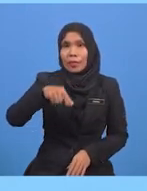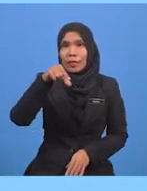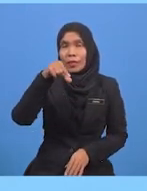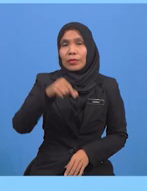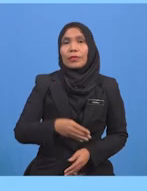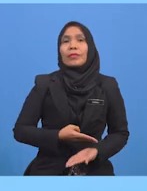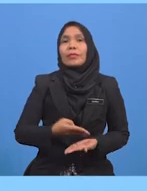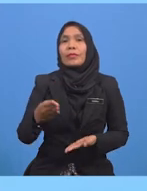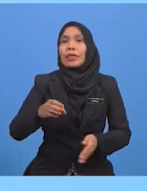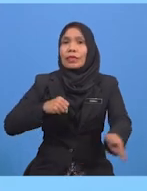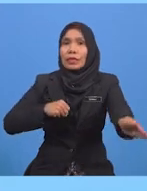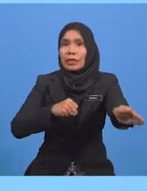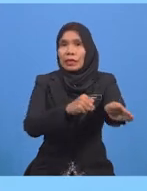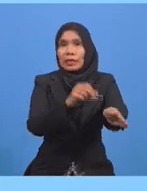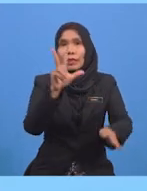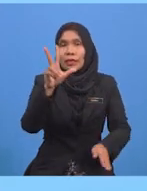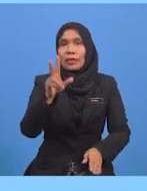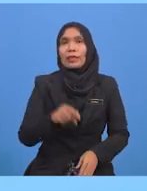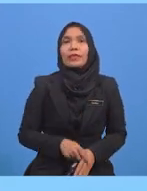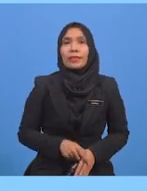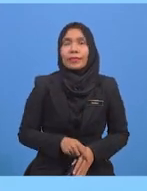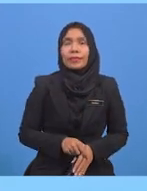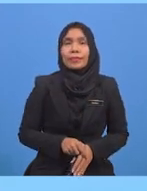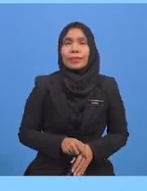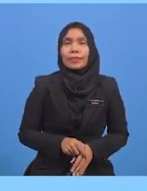bagi segitiga di paparan.